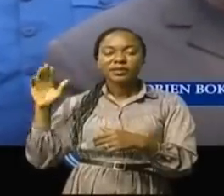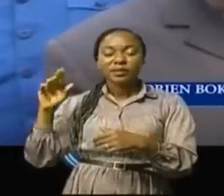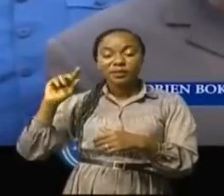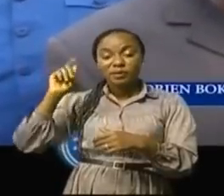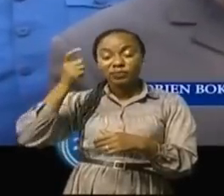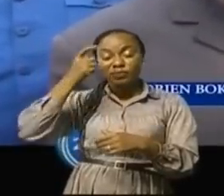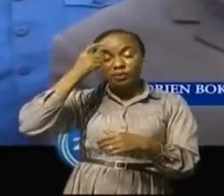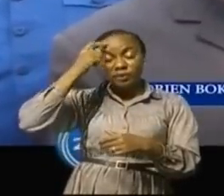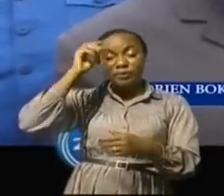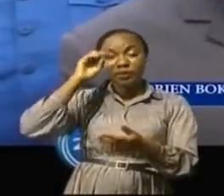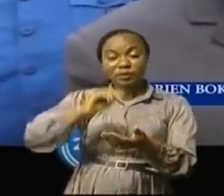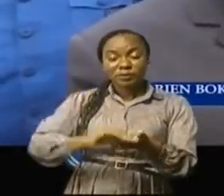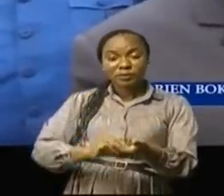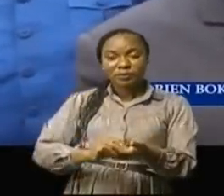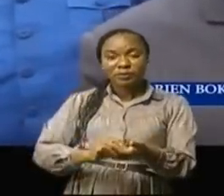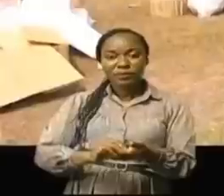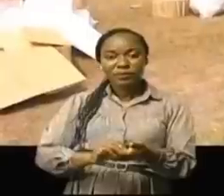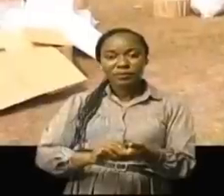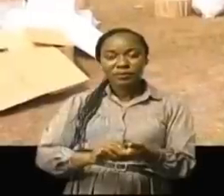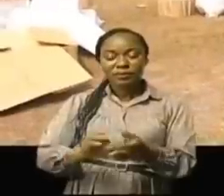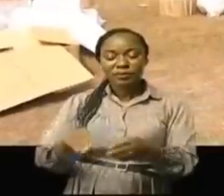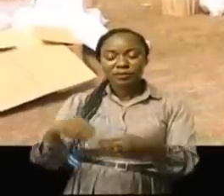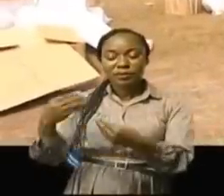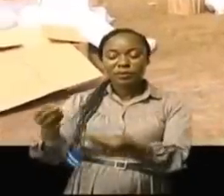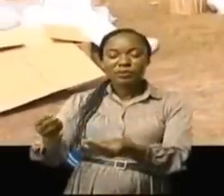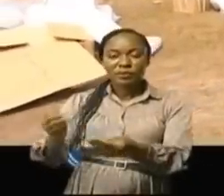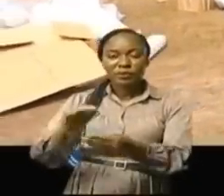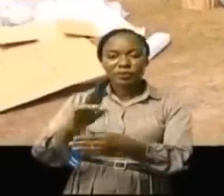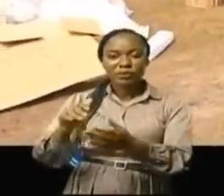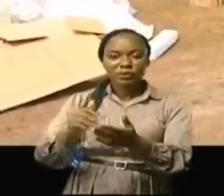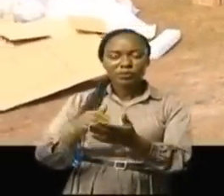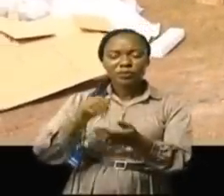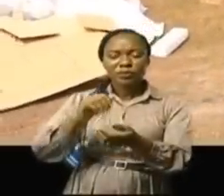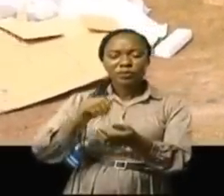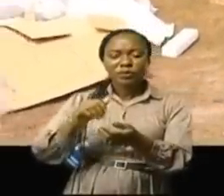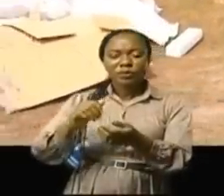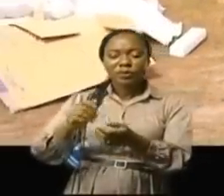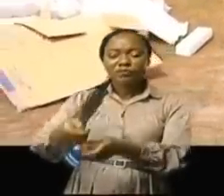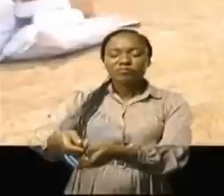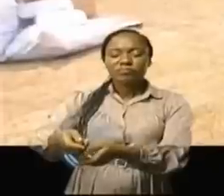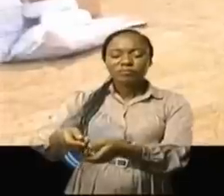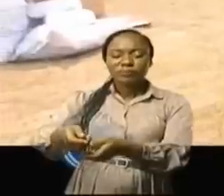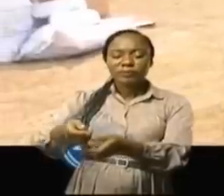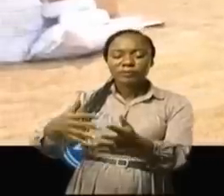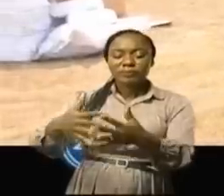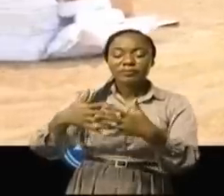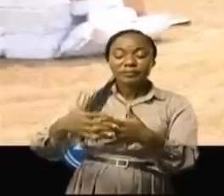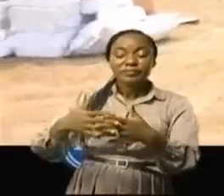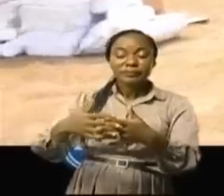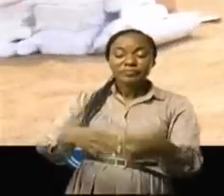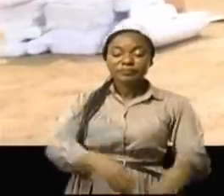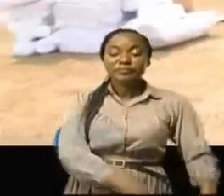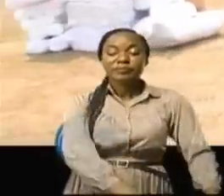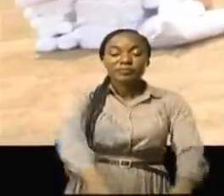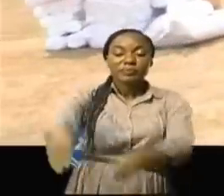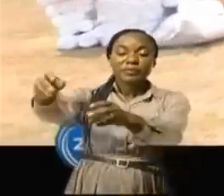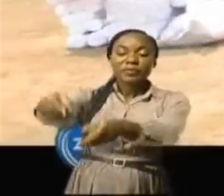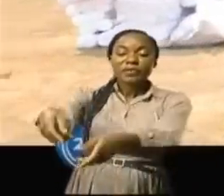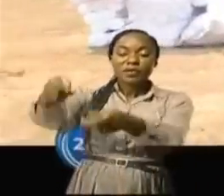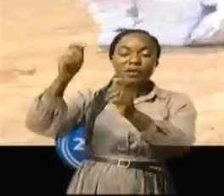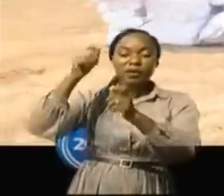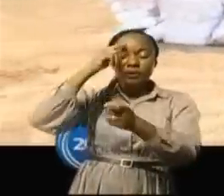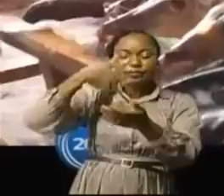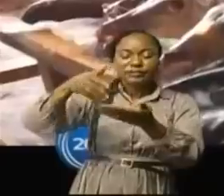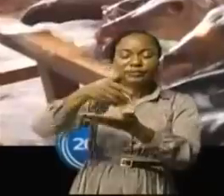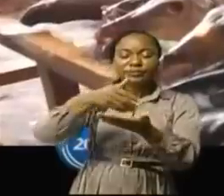gouvernement, m'ont donné quand même tout un tas d'intrants de pêche pour que finalement la relance de